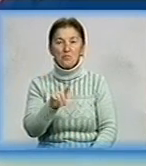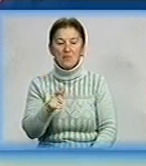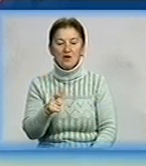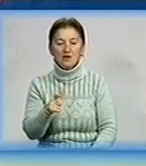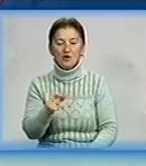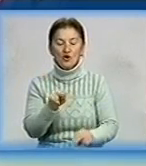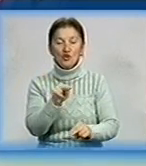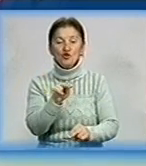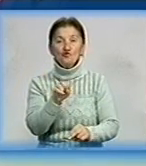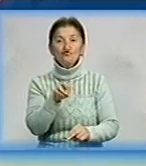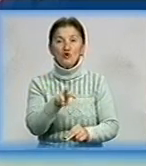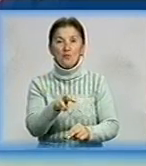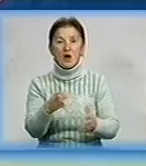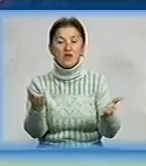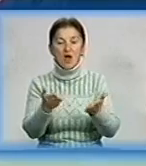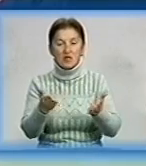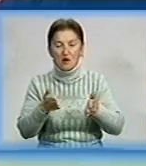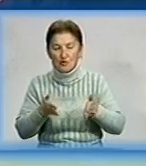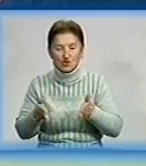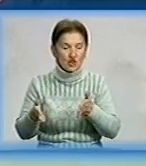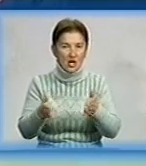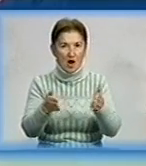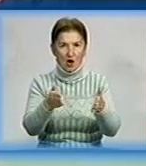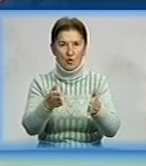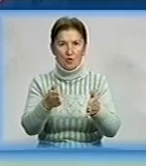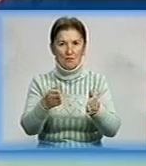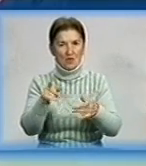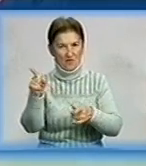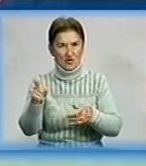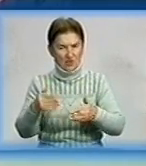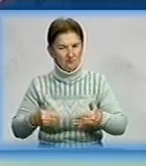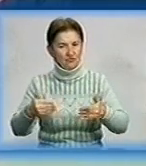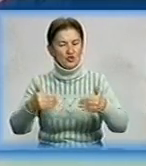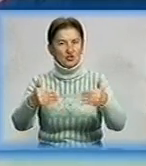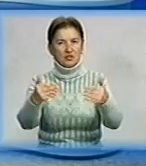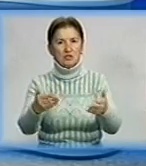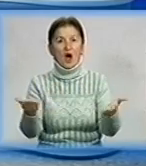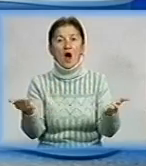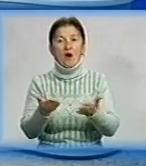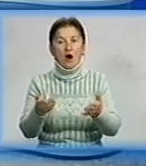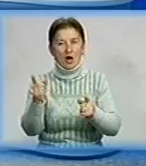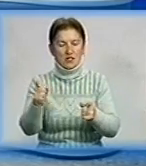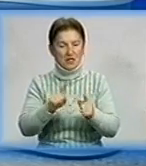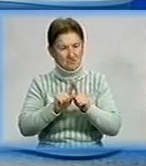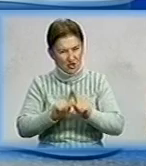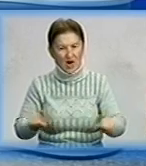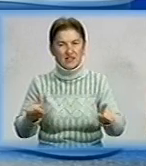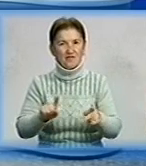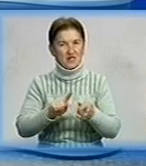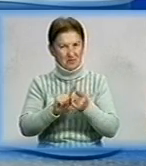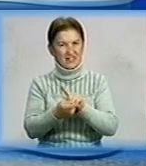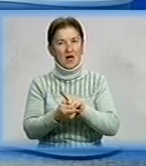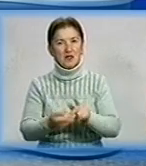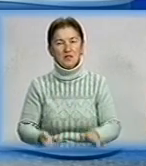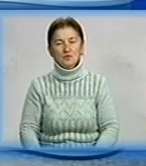чим вони, яким шляхом вони йшли? Як вони стали креативними? How did they become creative? What is their